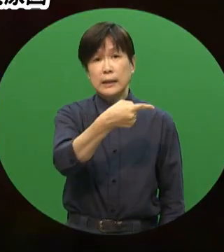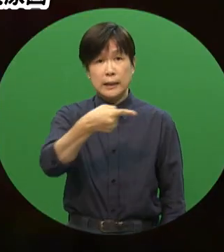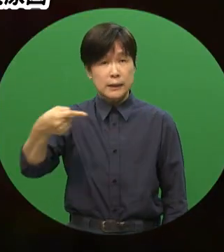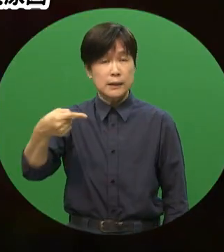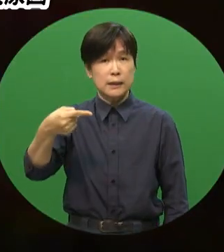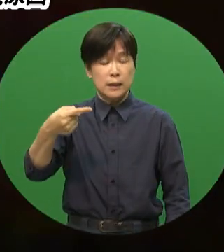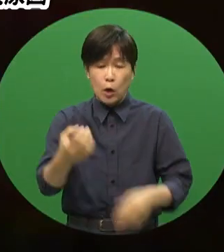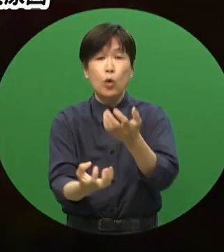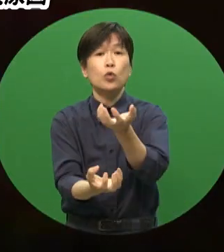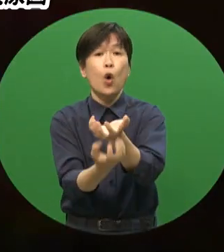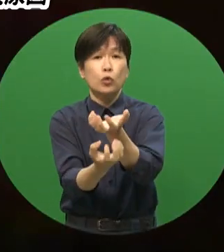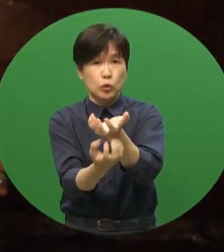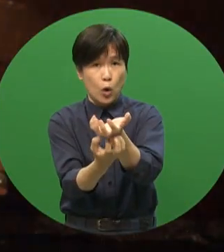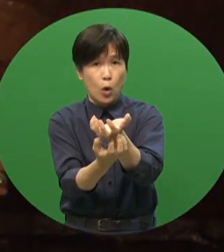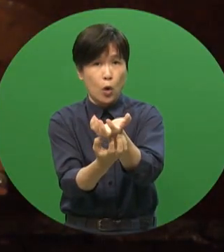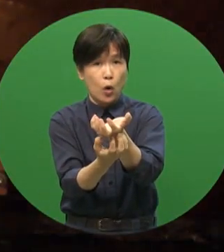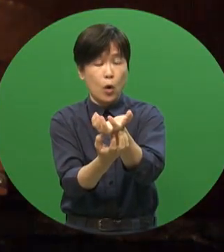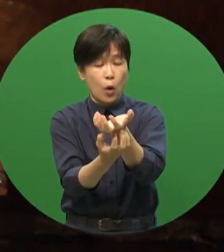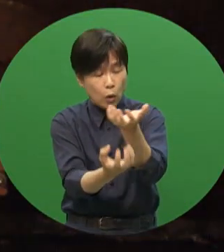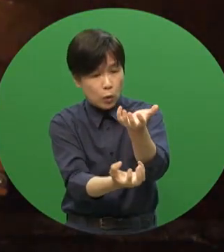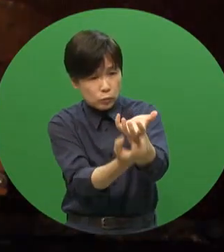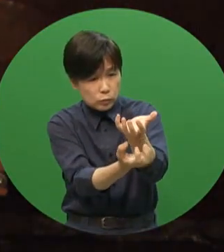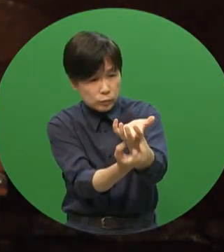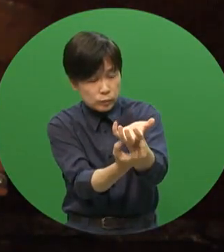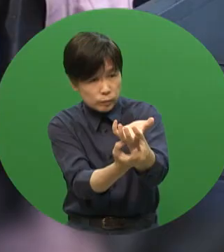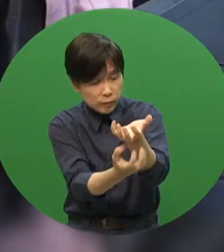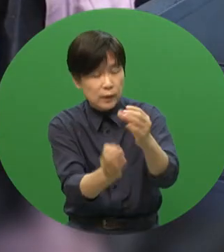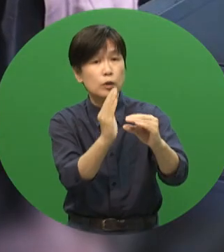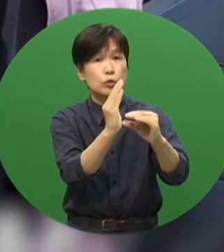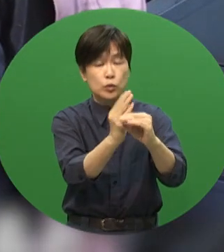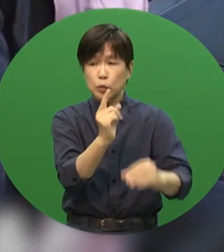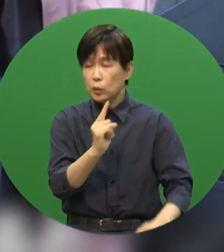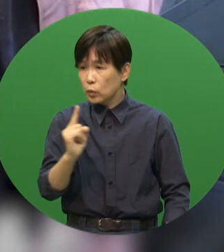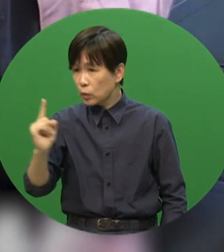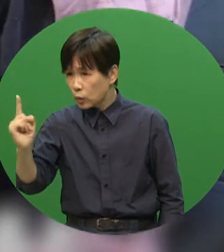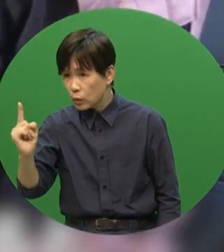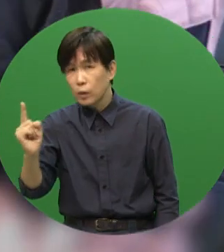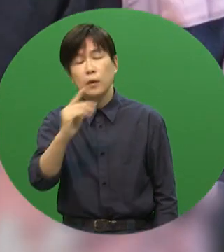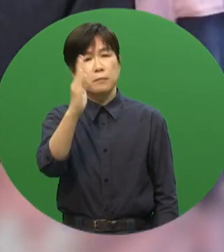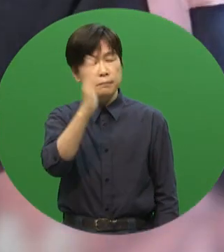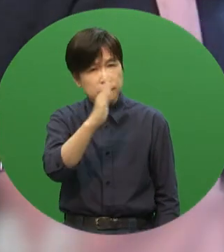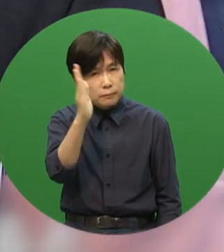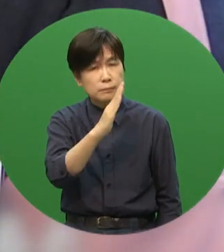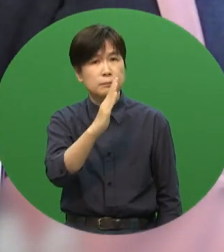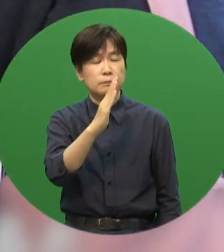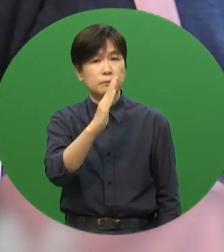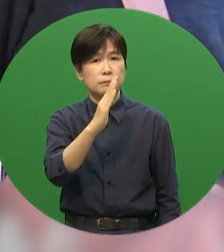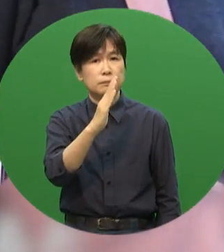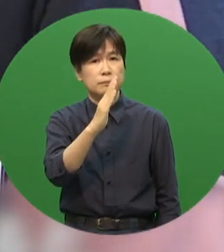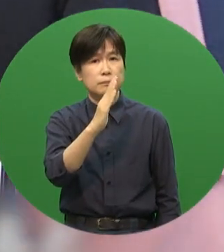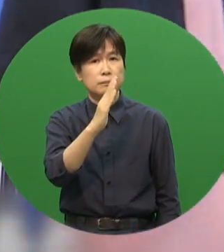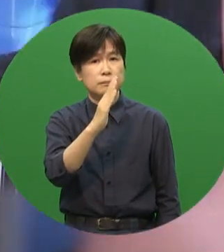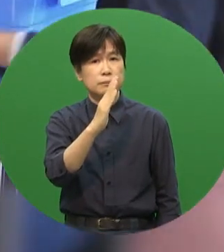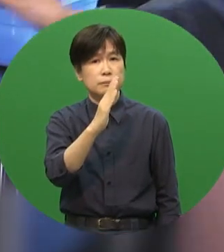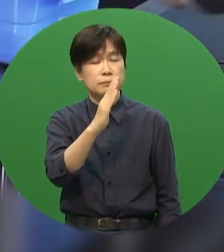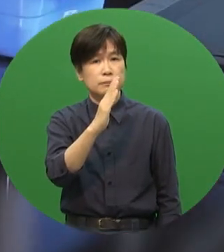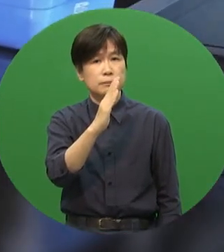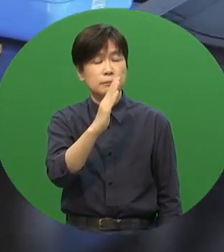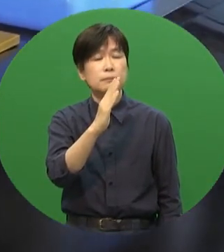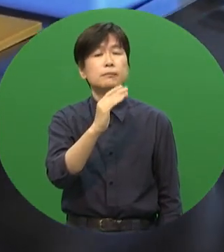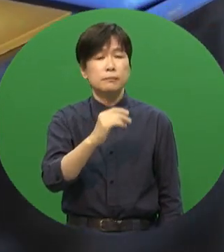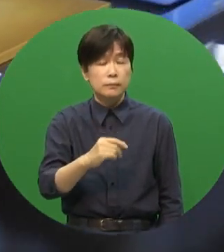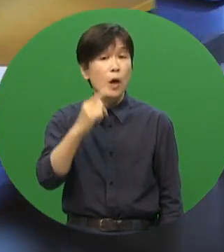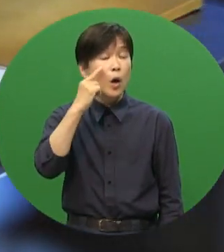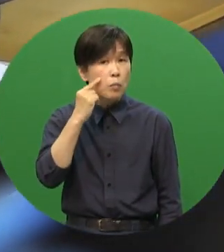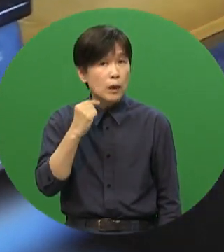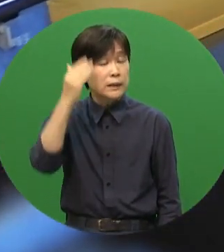火原因の1位はこちらです。コンロ。 火の元から離れると火災になる恐れがあります。絶対に